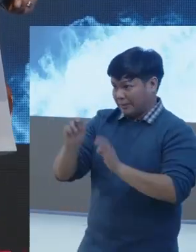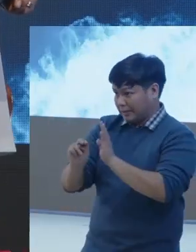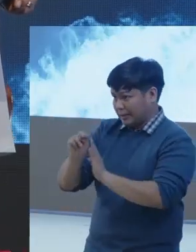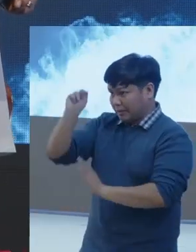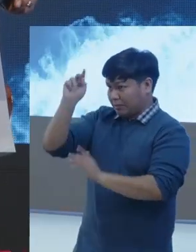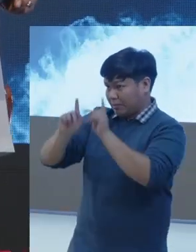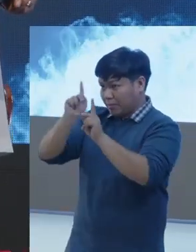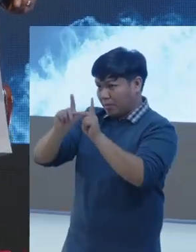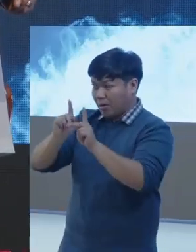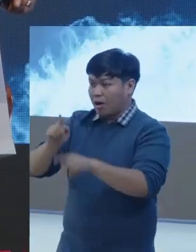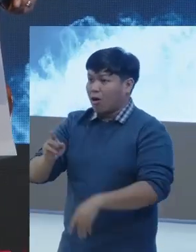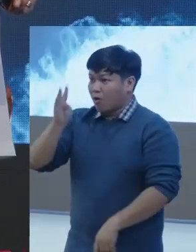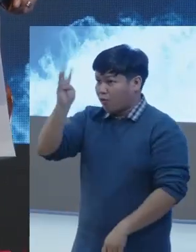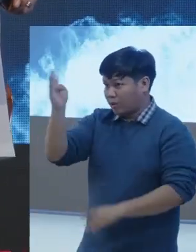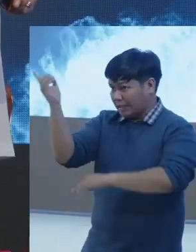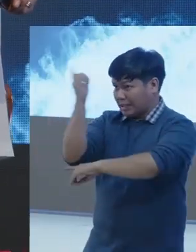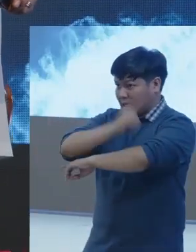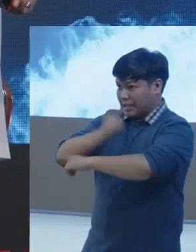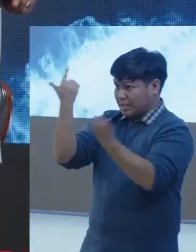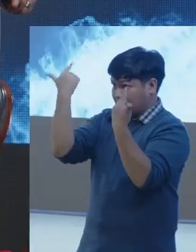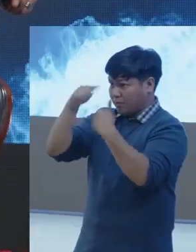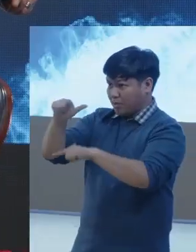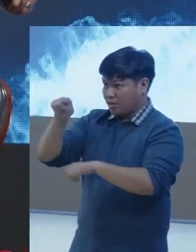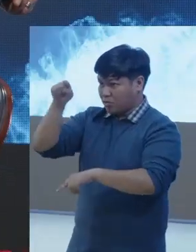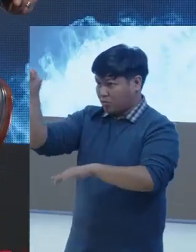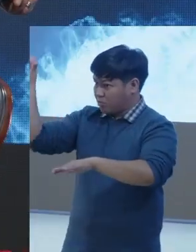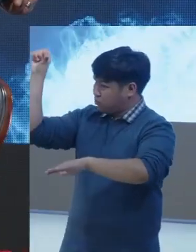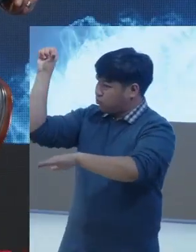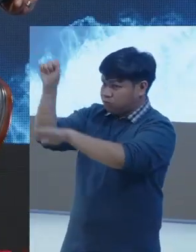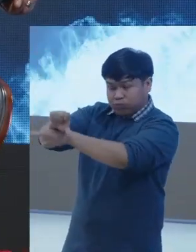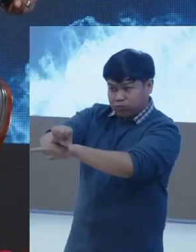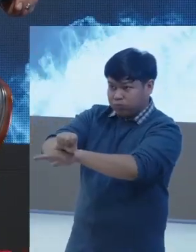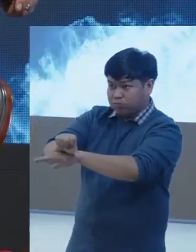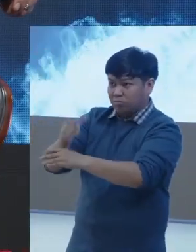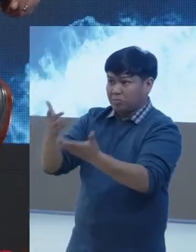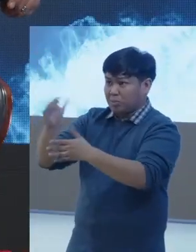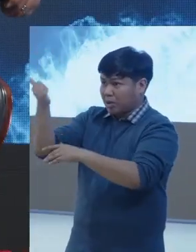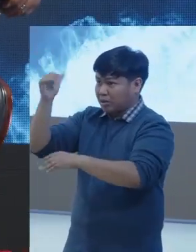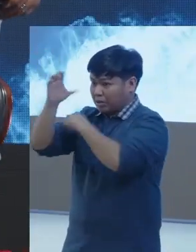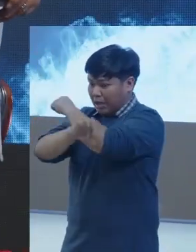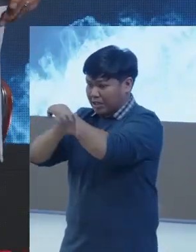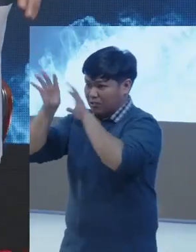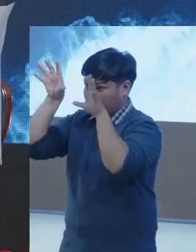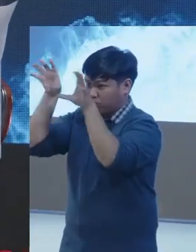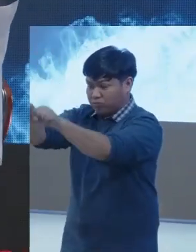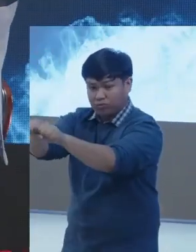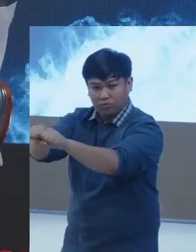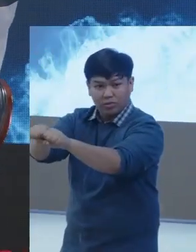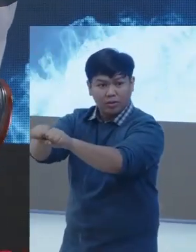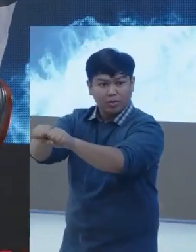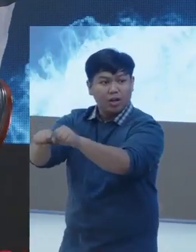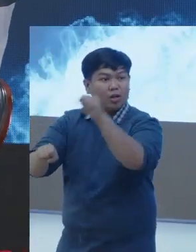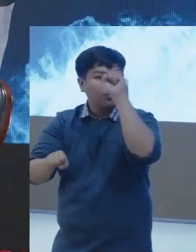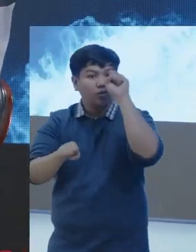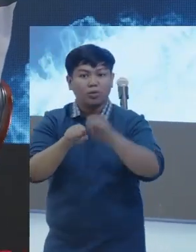overturned, overcome, overthrown. So maaaring isang ibig sabihin nun,